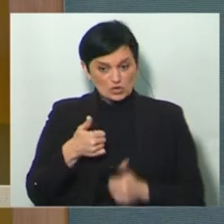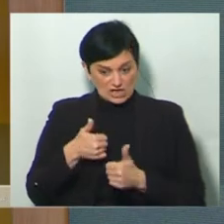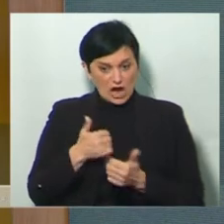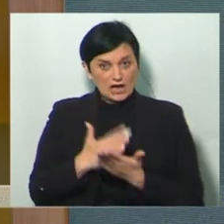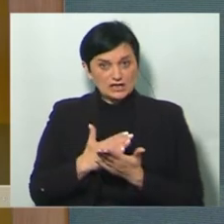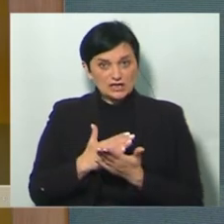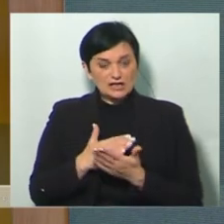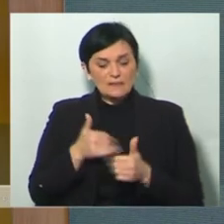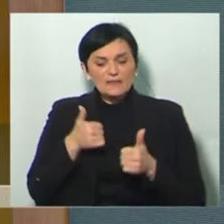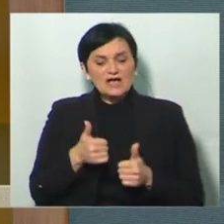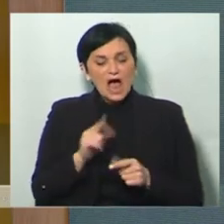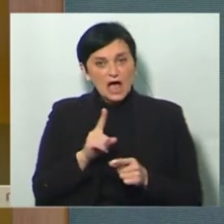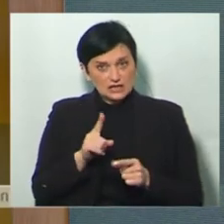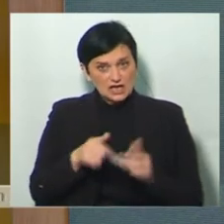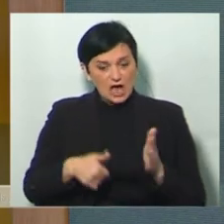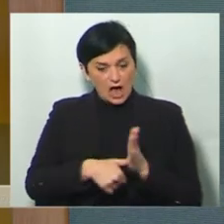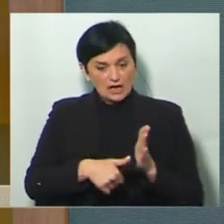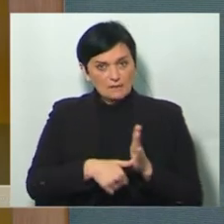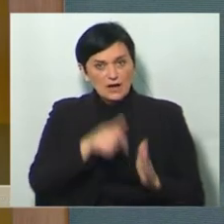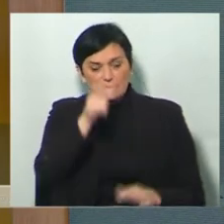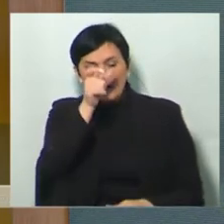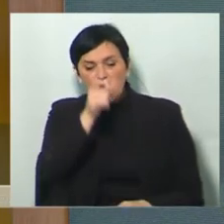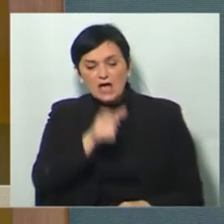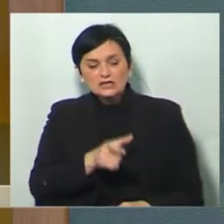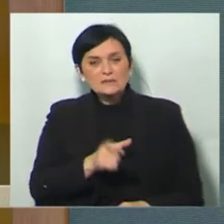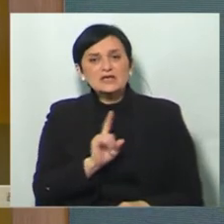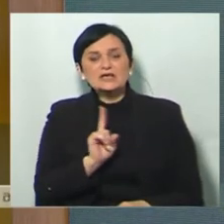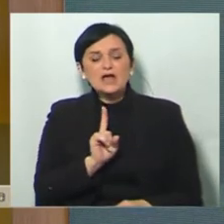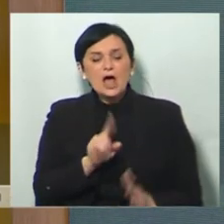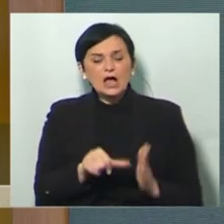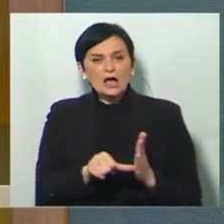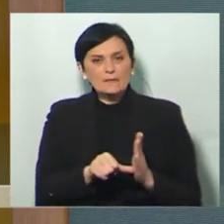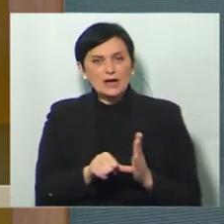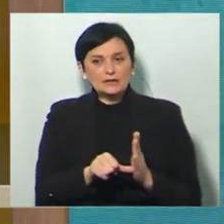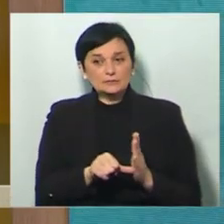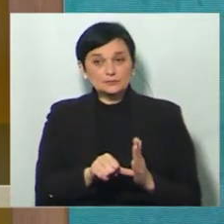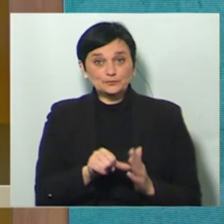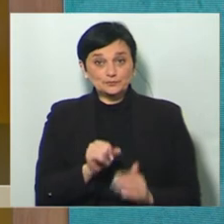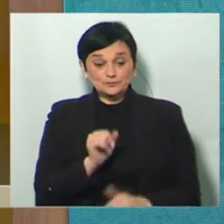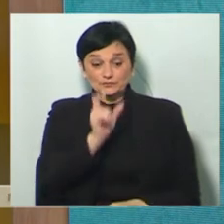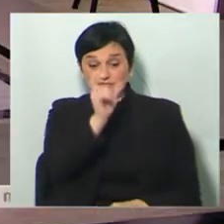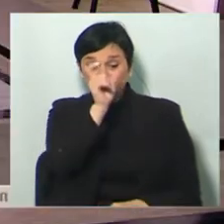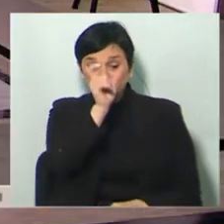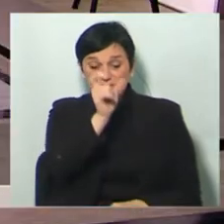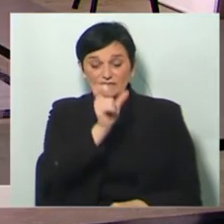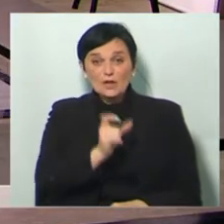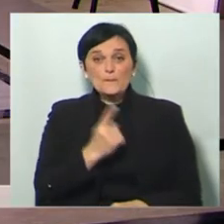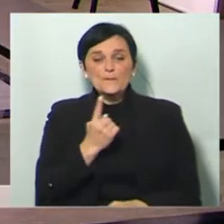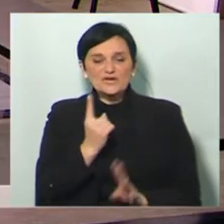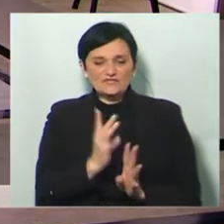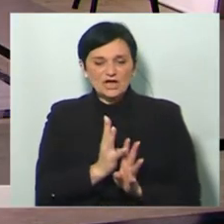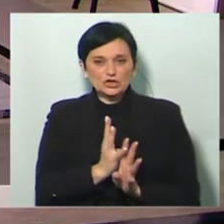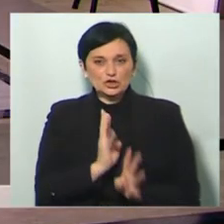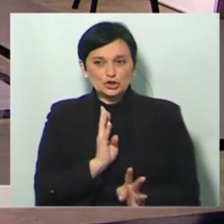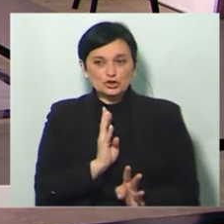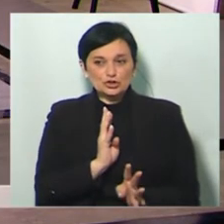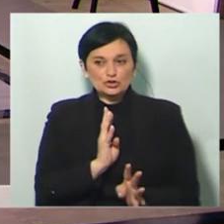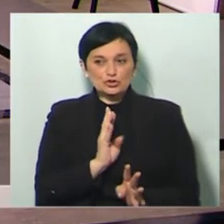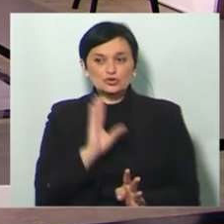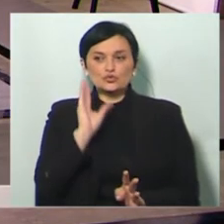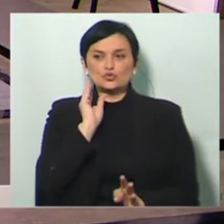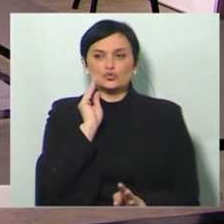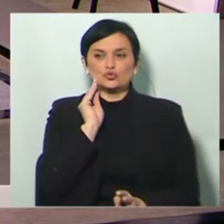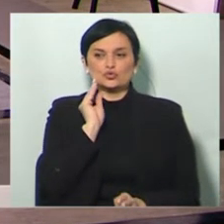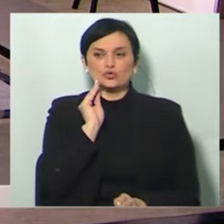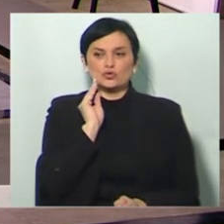არის კარგი? მარტოობა ეხმარება ადამიანს? Რაში ეხმარება? Ადამიანს პირველ რიგში, აი